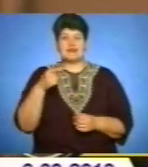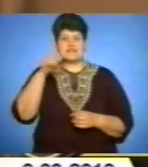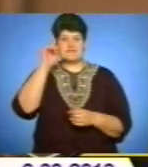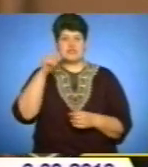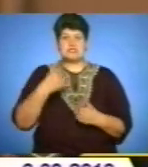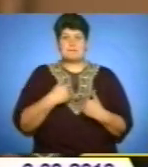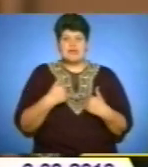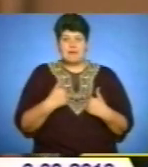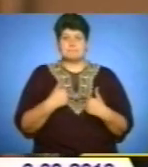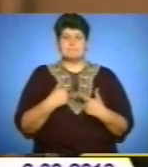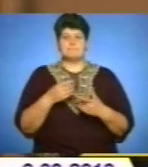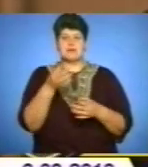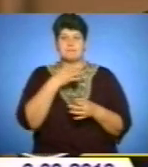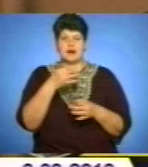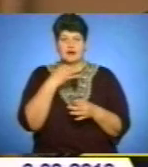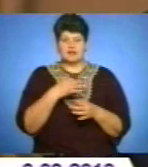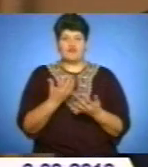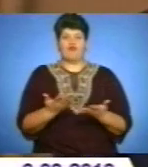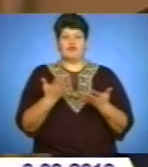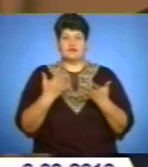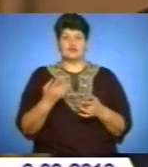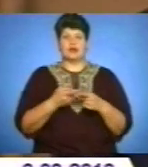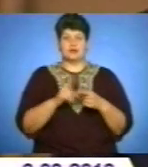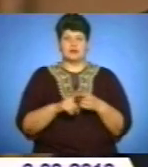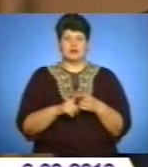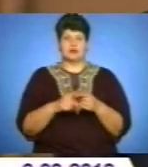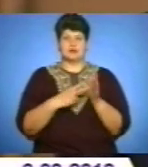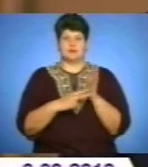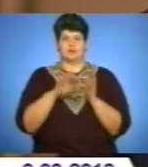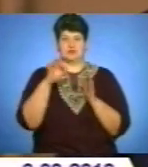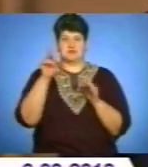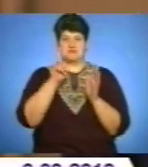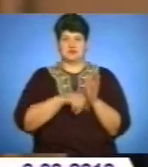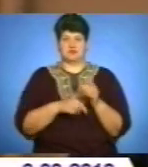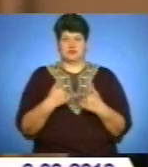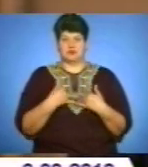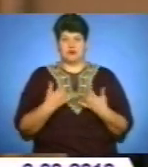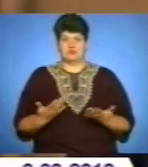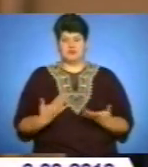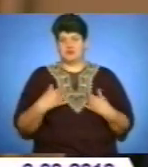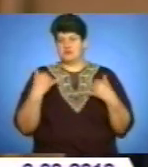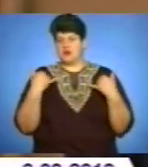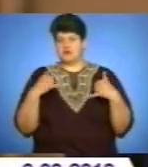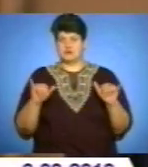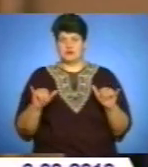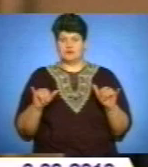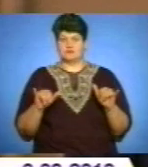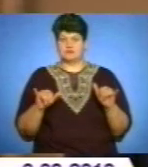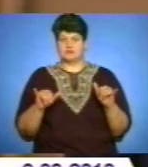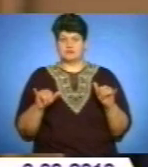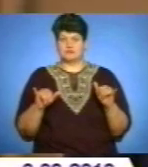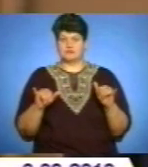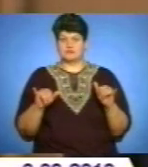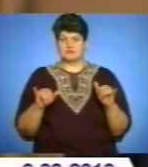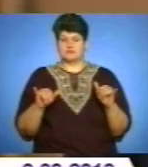препаратом и выяснил, что в Польше он стоит на 70% дешевле, чем у нас. Меня это просто поразило. Ну,